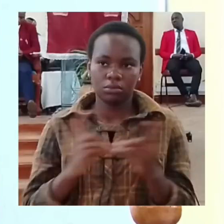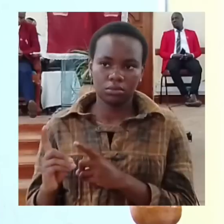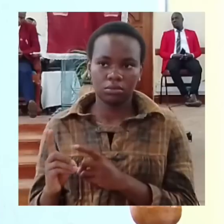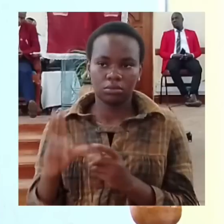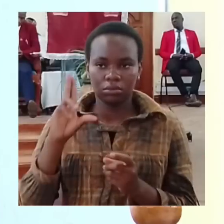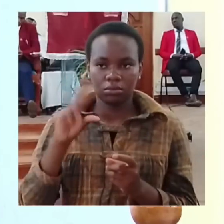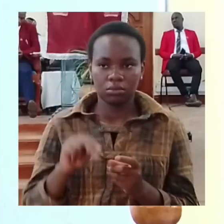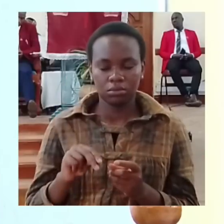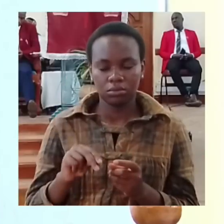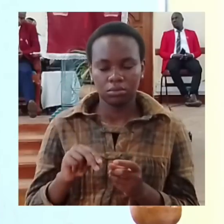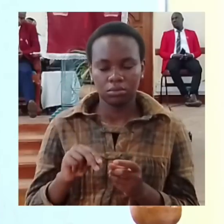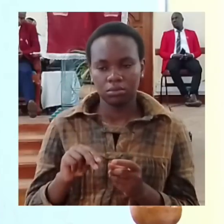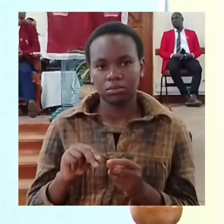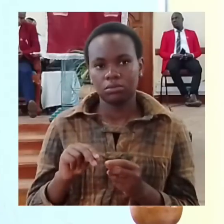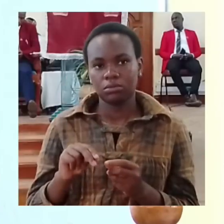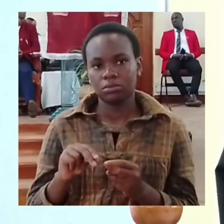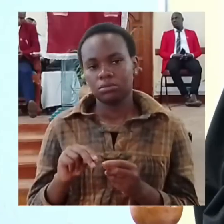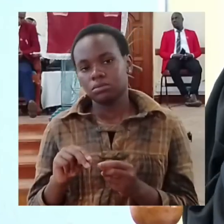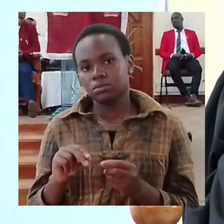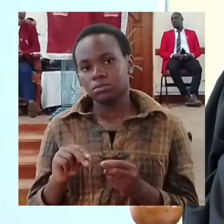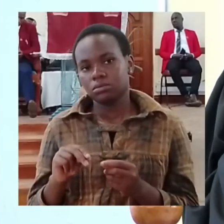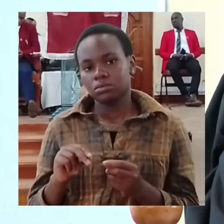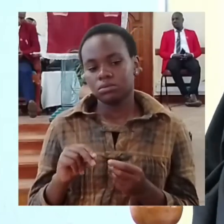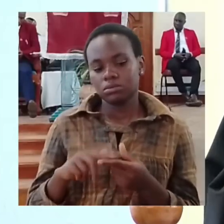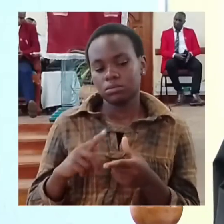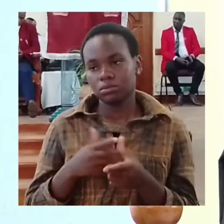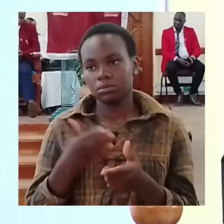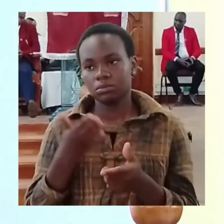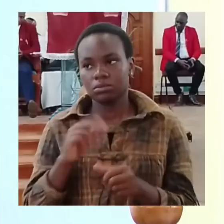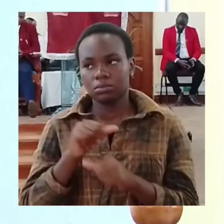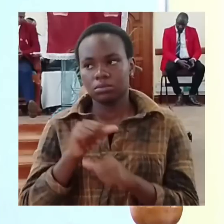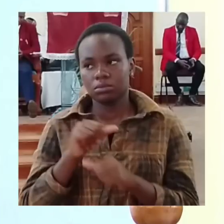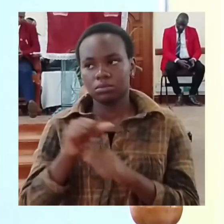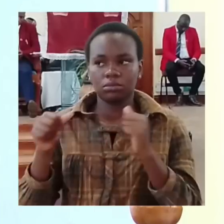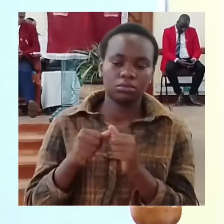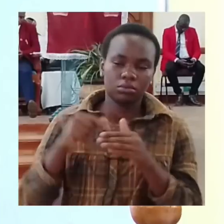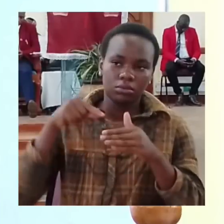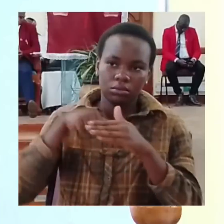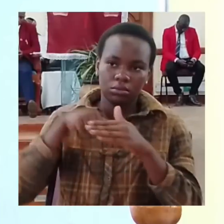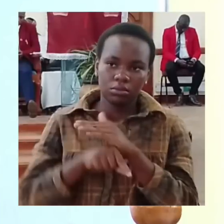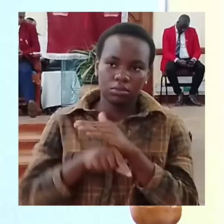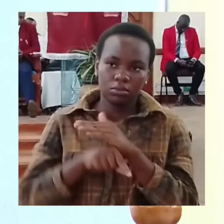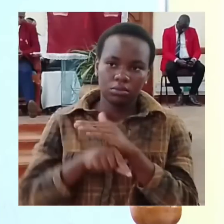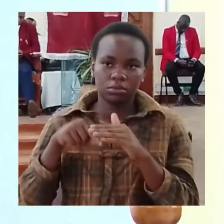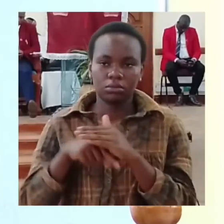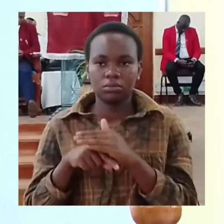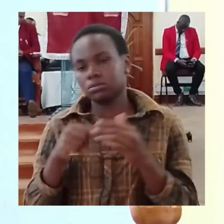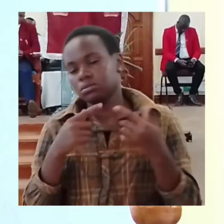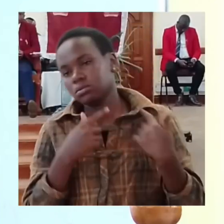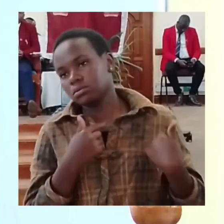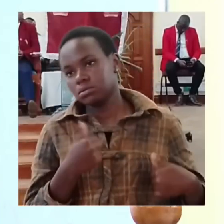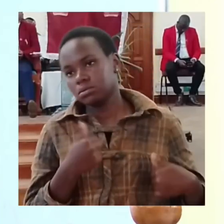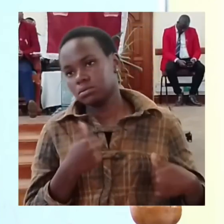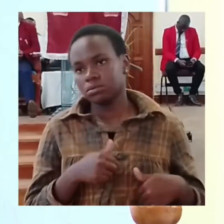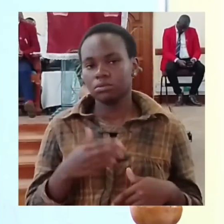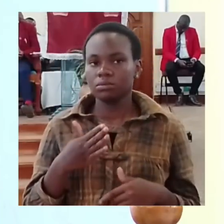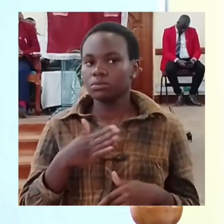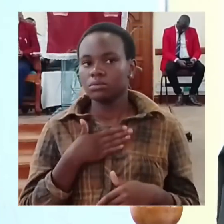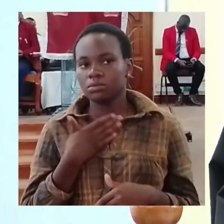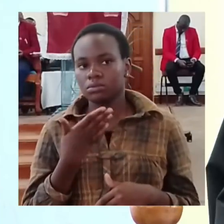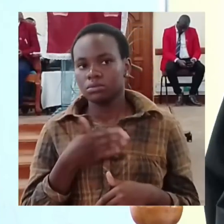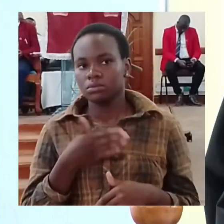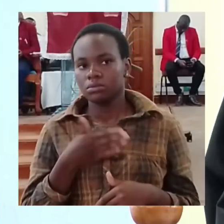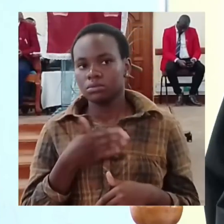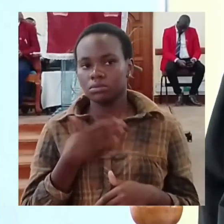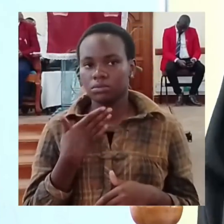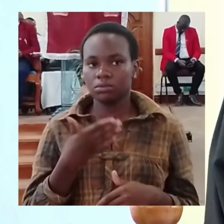No rĩu ũhoro waku nĩ ũthecete